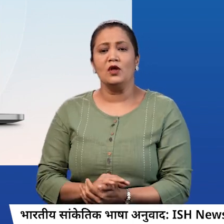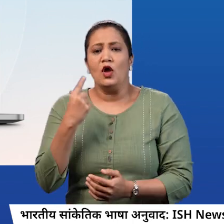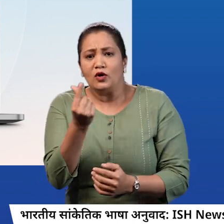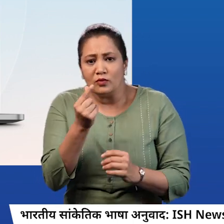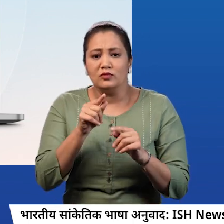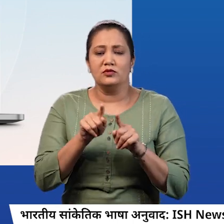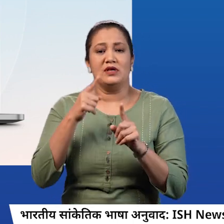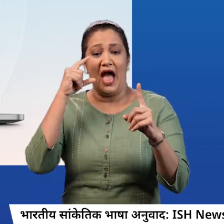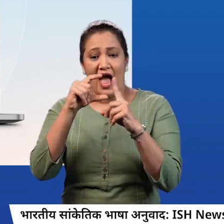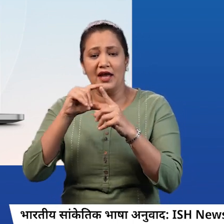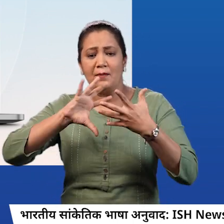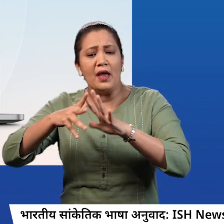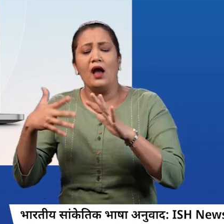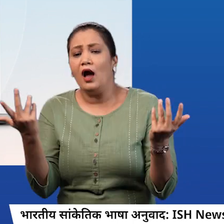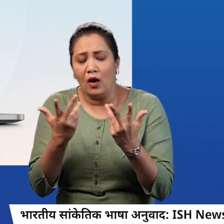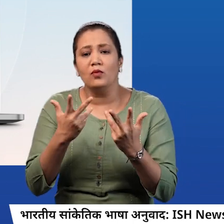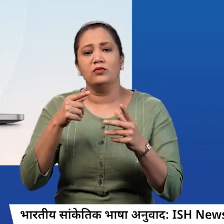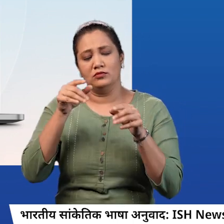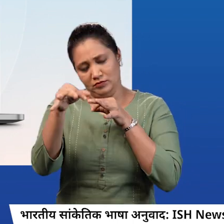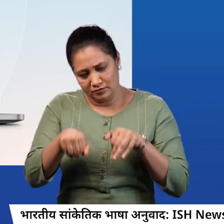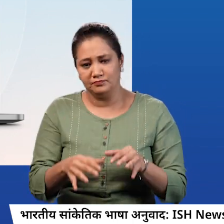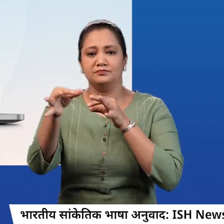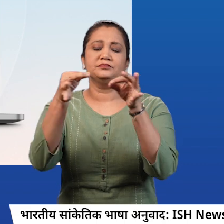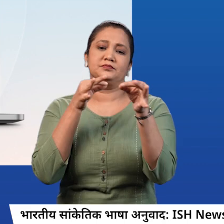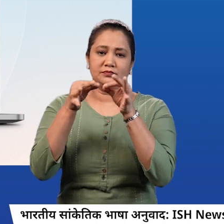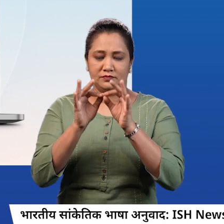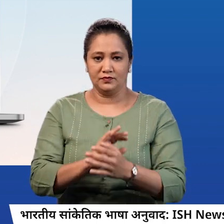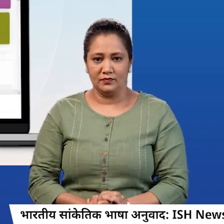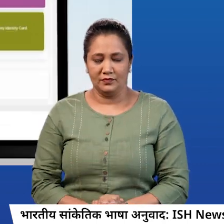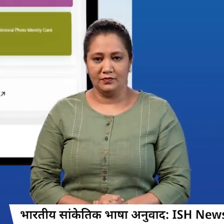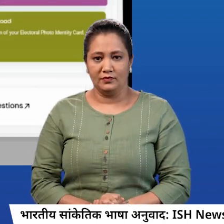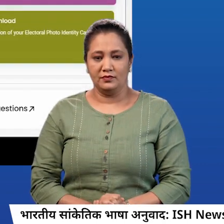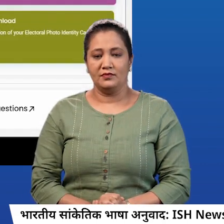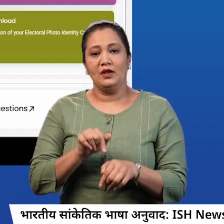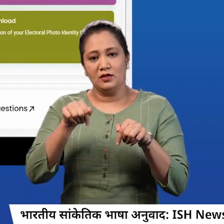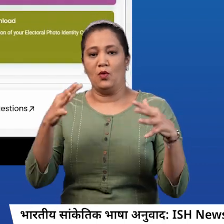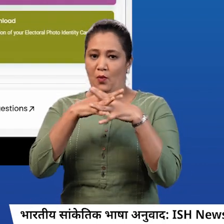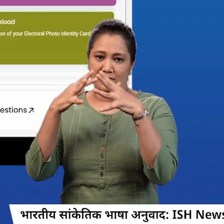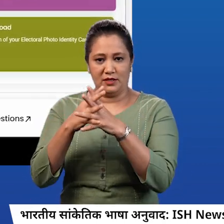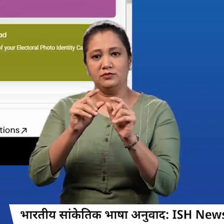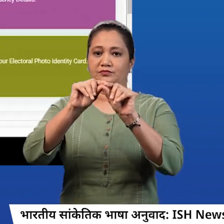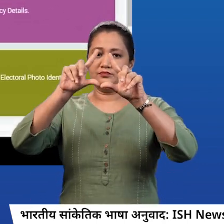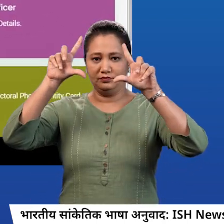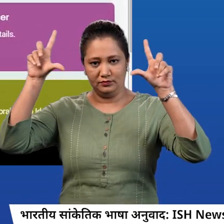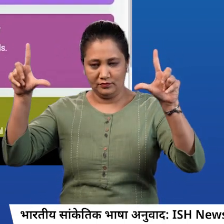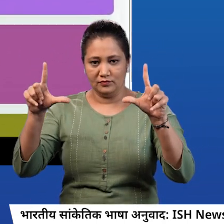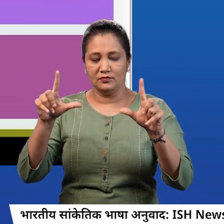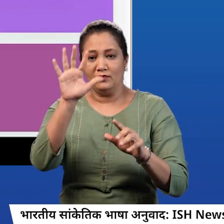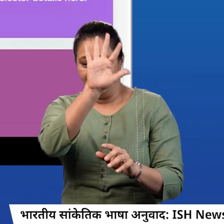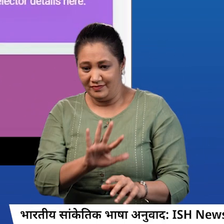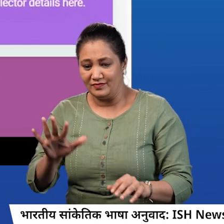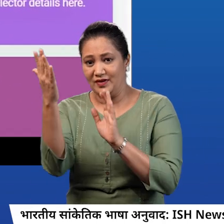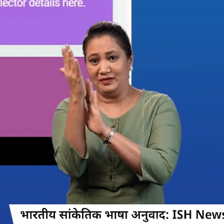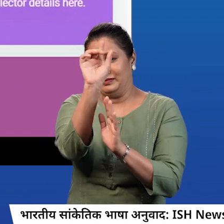voters.eci.gov.in या संकेतस्थळाचा वापर करण्यासाठीचं खातं कसं तयार करायचं ते पाहणार आहोत. त्यासाठी या संकेतस्थळाच्या मुख्य